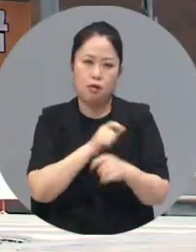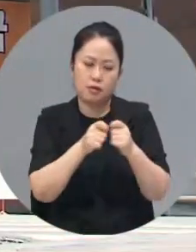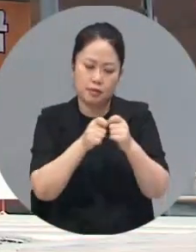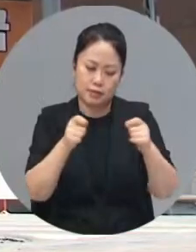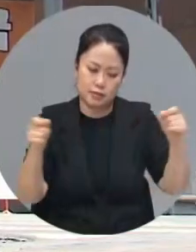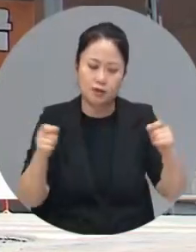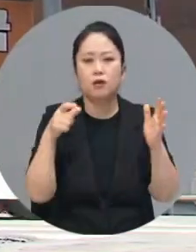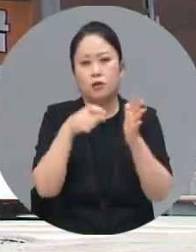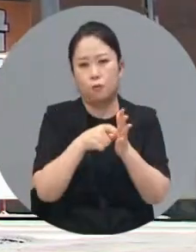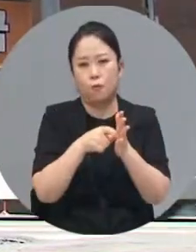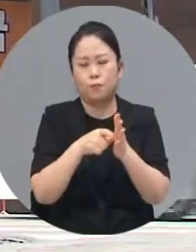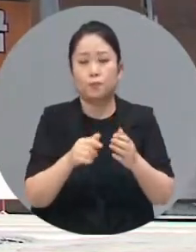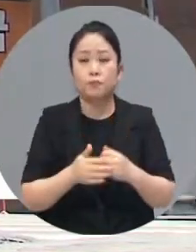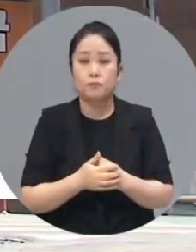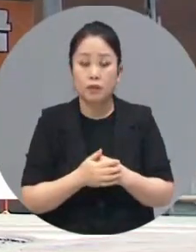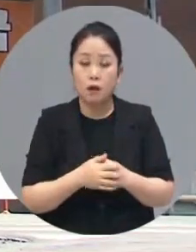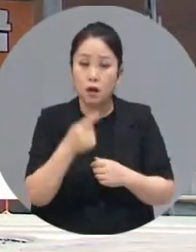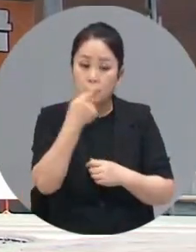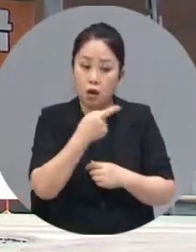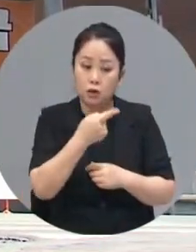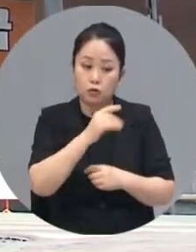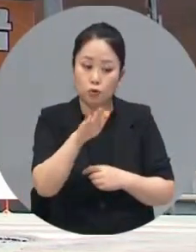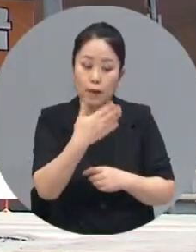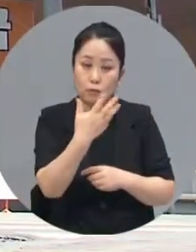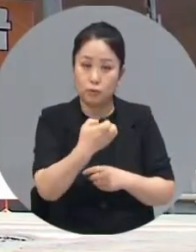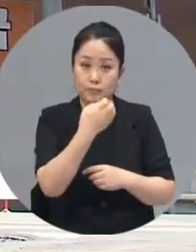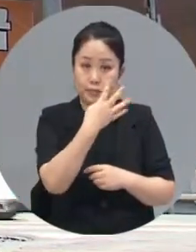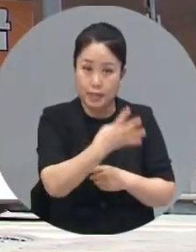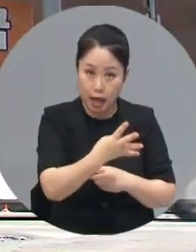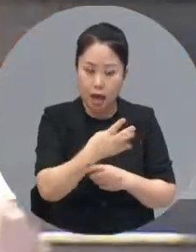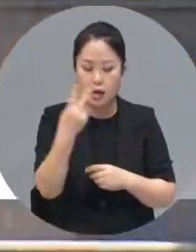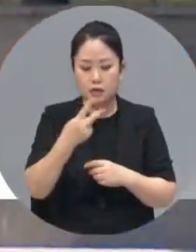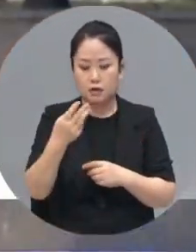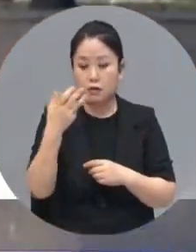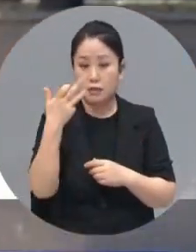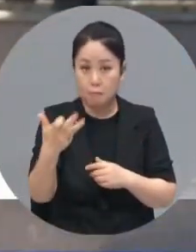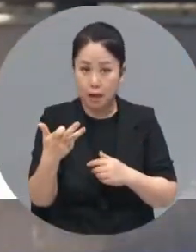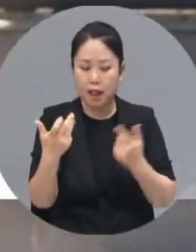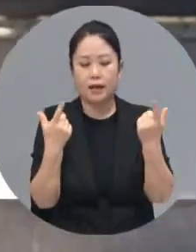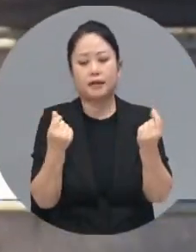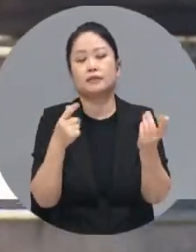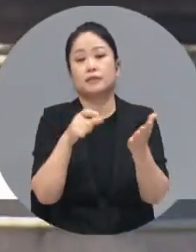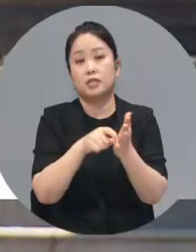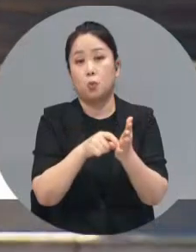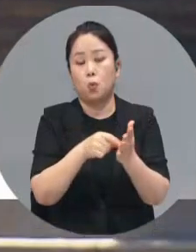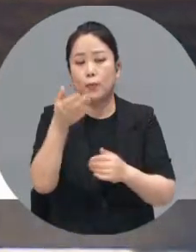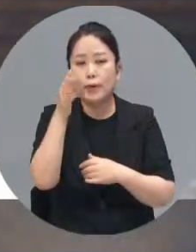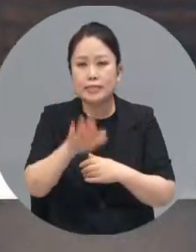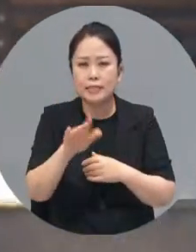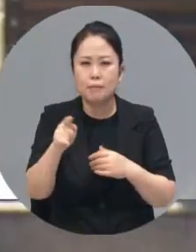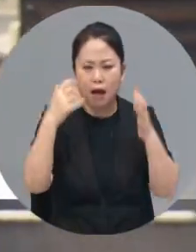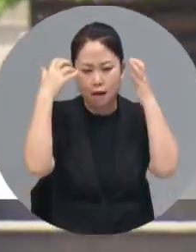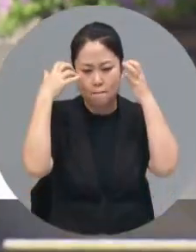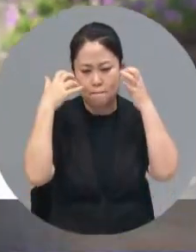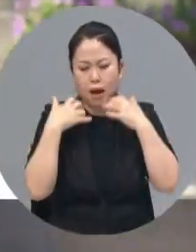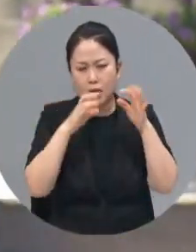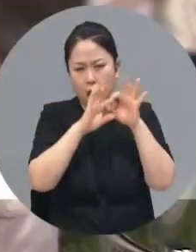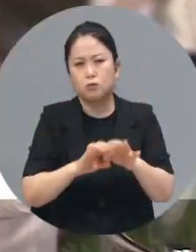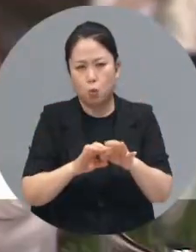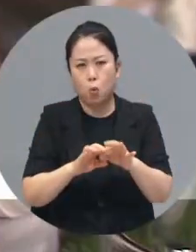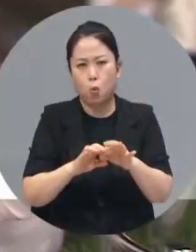기록을 보였습니다이는 지난 1994년 2018년과 같은 기록이지만 폭염이 계속 이어질